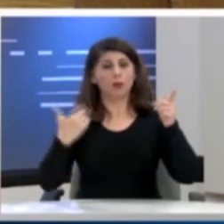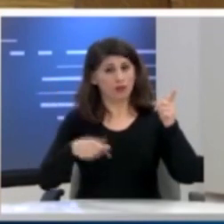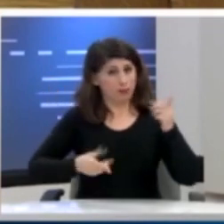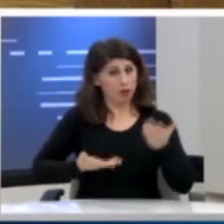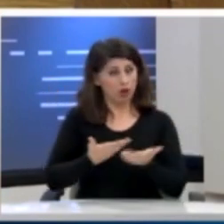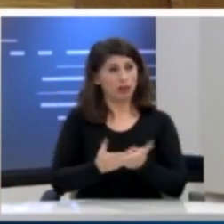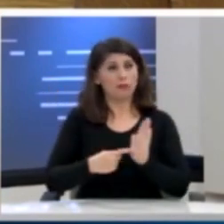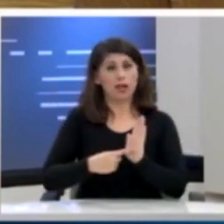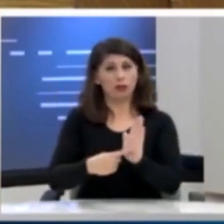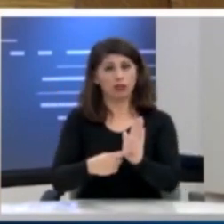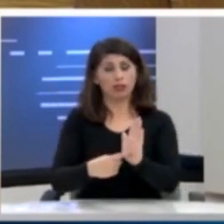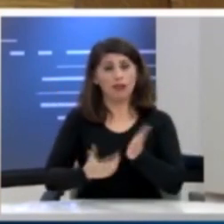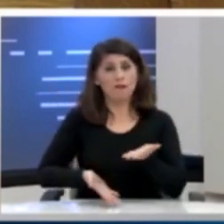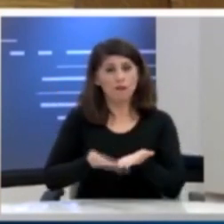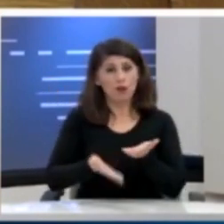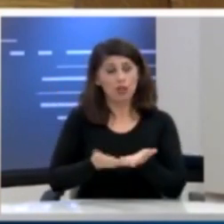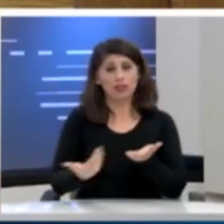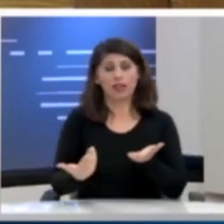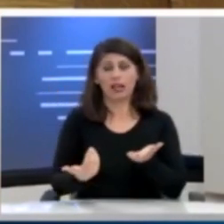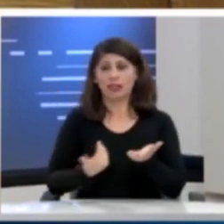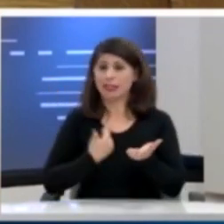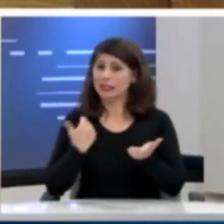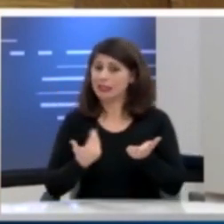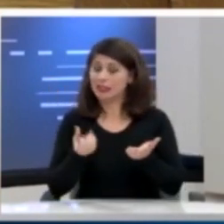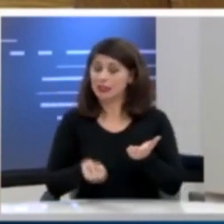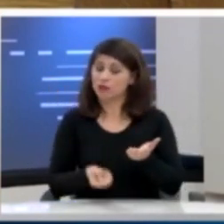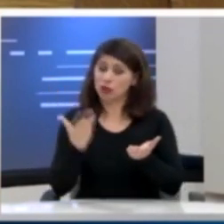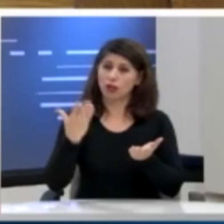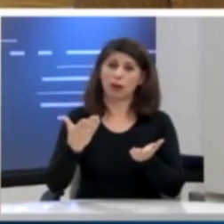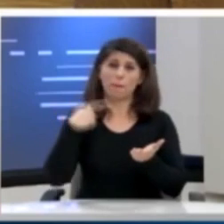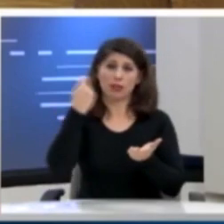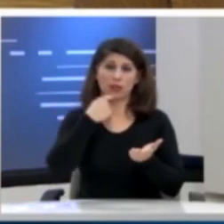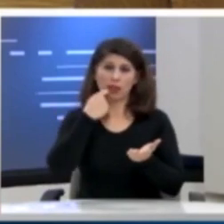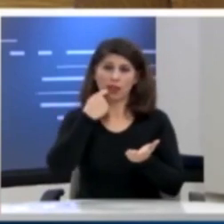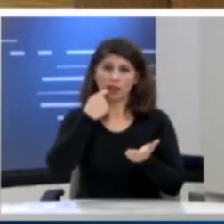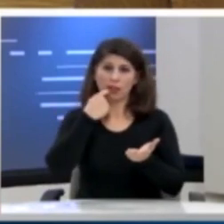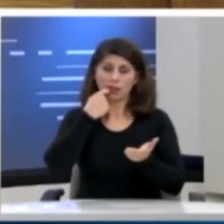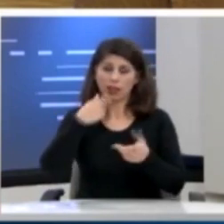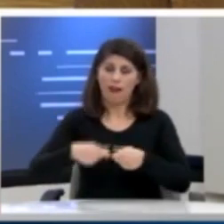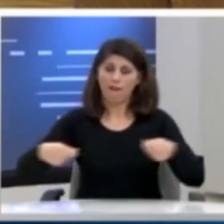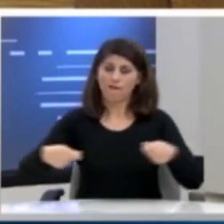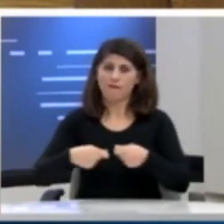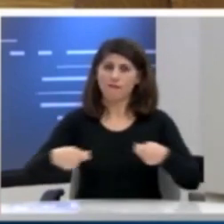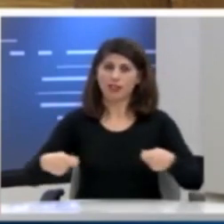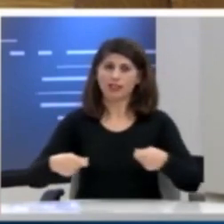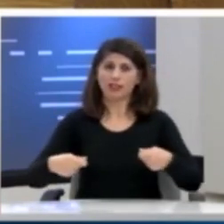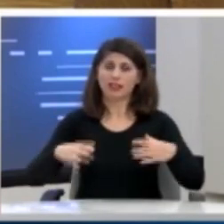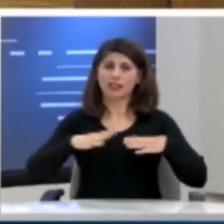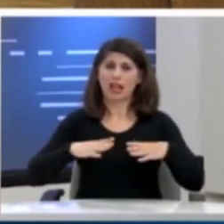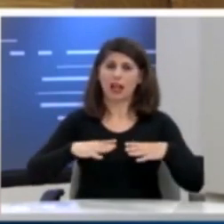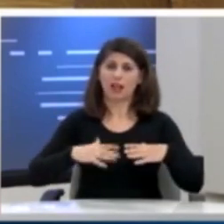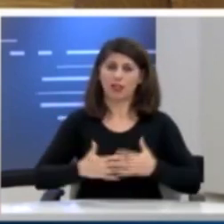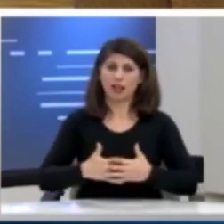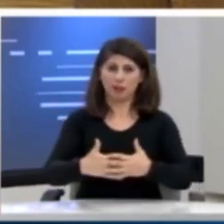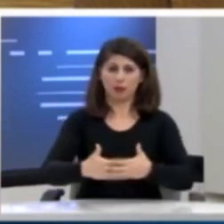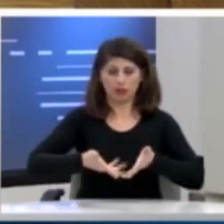οποία παρουσιάζει ως βοήθεια στις νέες μητέρες την επέκταση της ευελιξίας στην άδεια εγκυμοσύνης